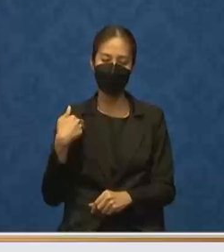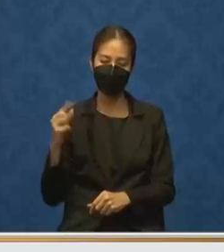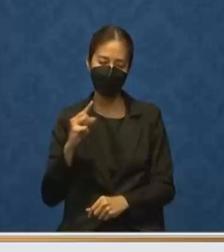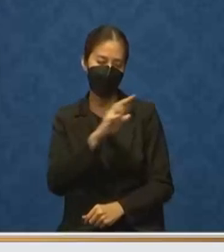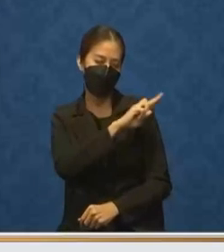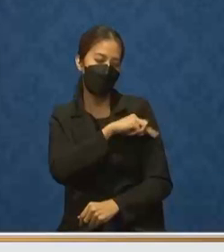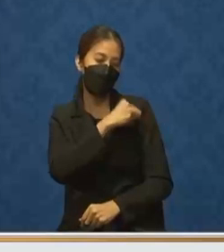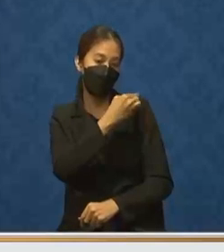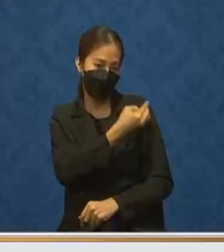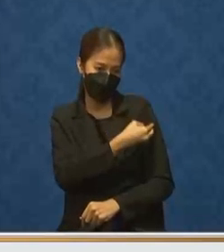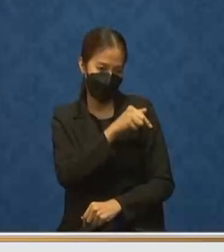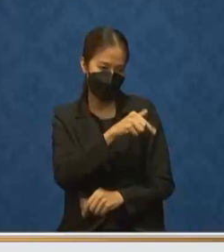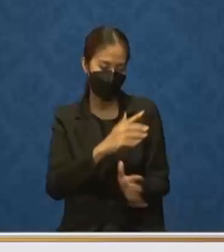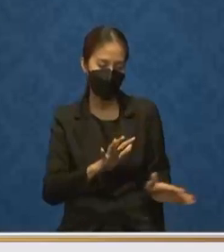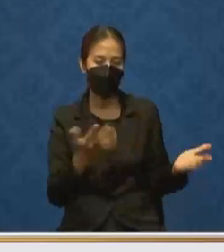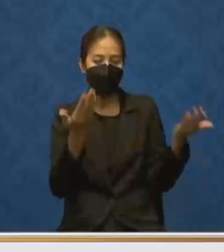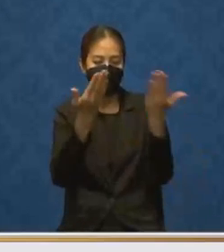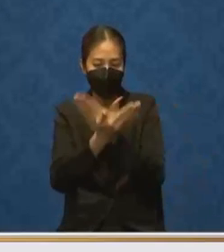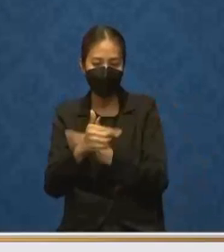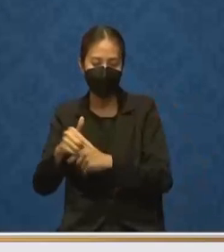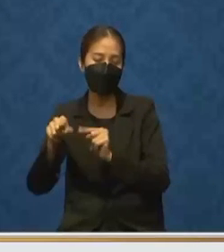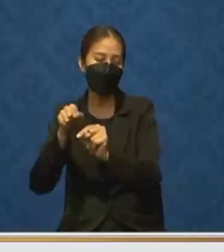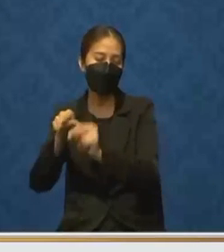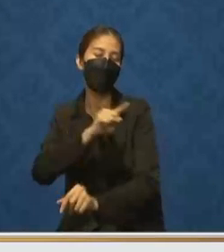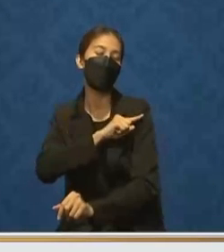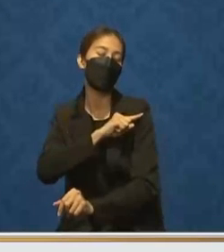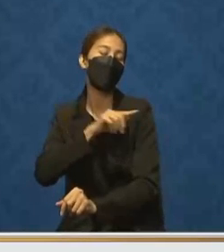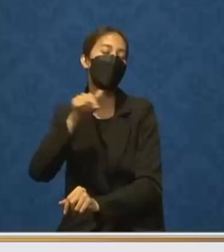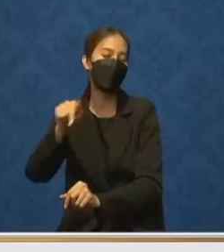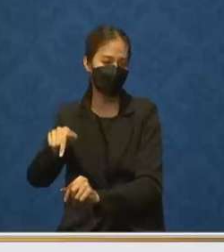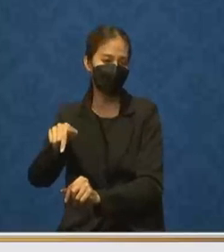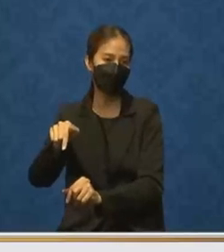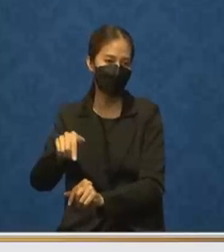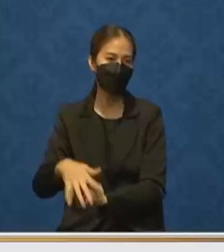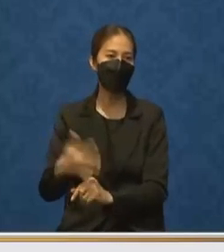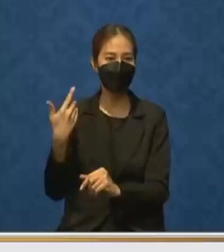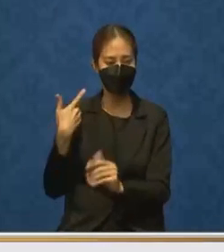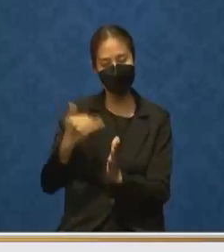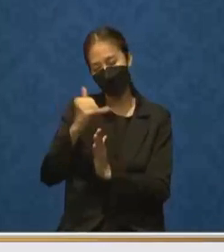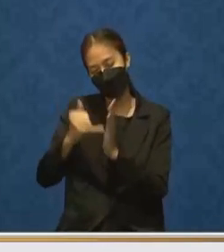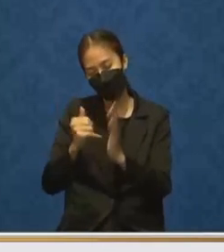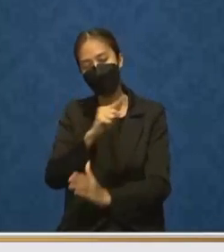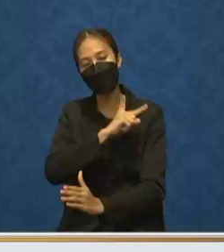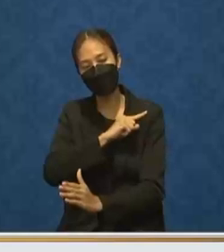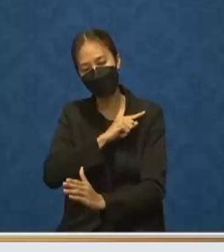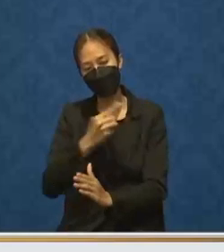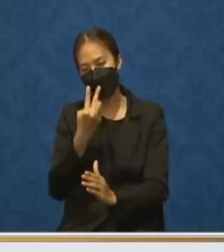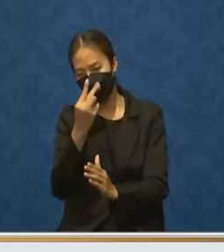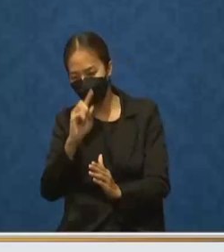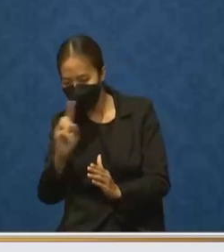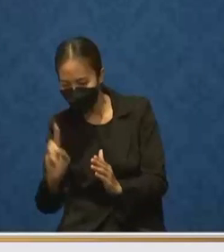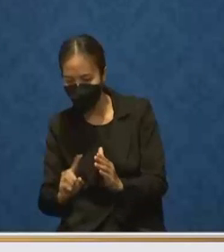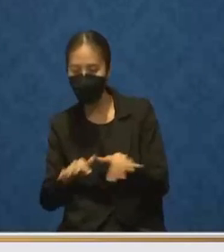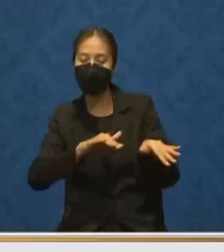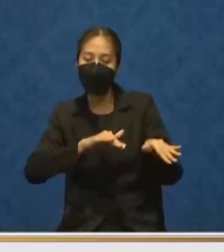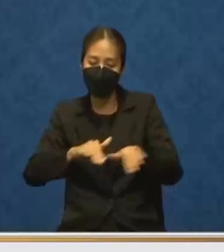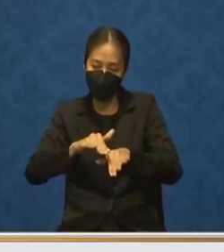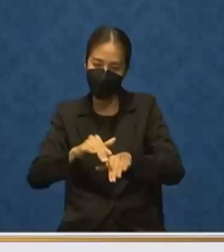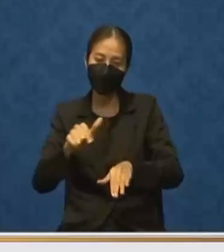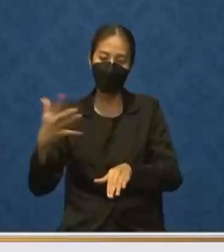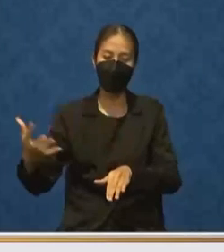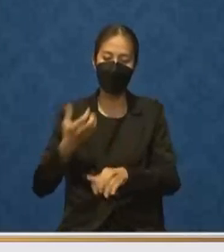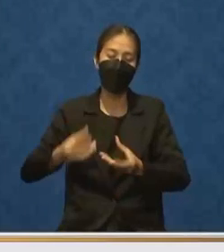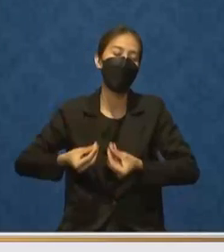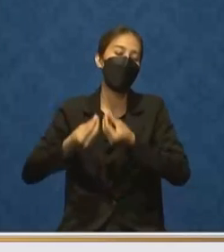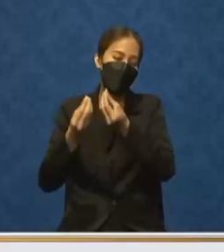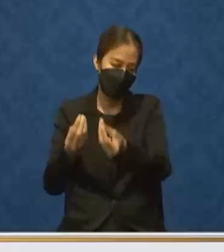ส่งเสริมสุขภาพตำบลให้แก่องค์การบริหารส่วนจังหวัดที่มีความพร้อมรวมทั้งส่งเสริมให้คนในท้องถิ่นส